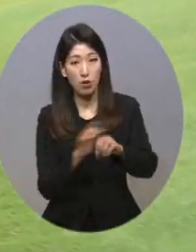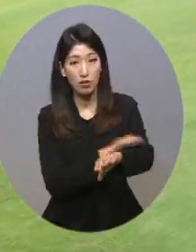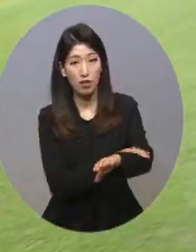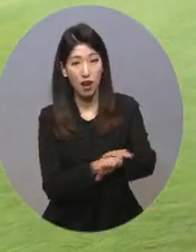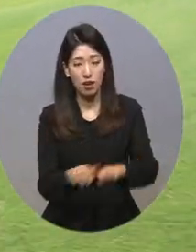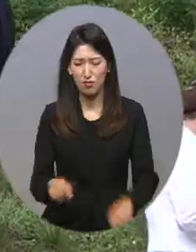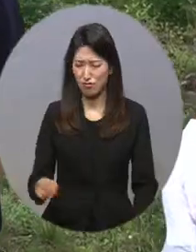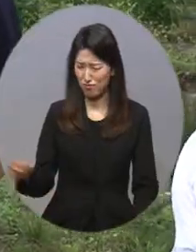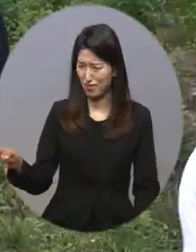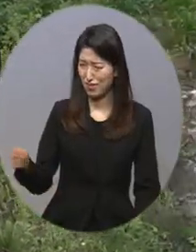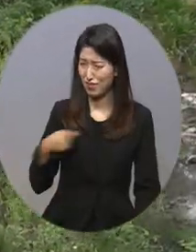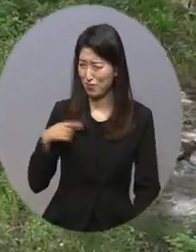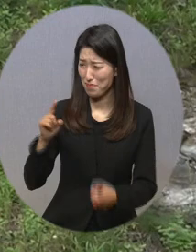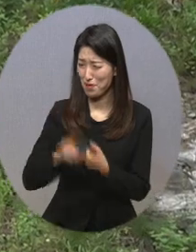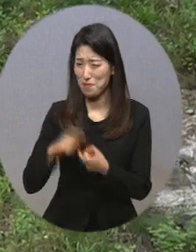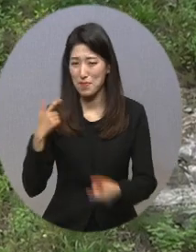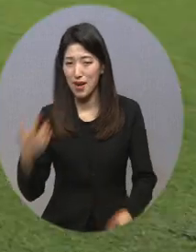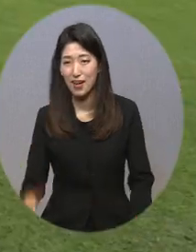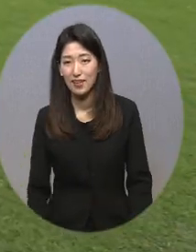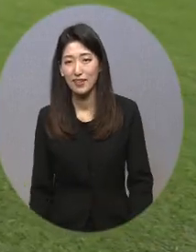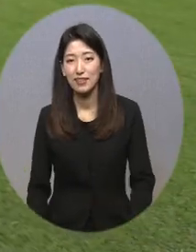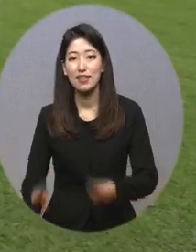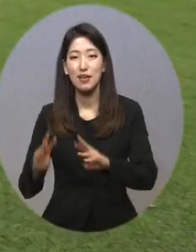맞아? 놀아, 뽕커 한번 가자.